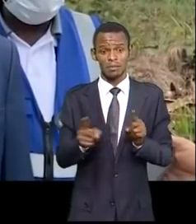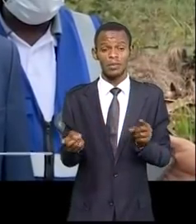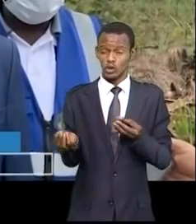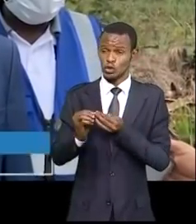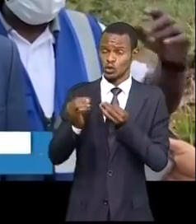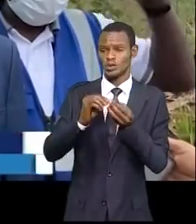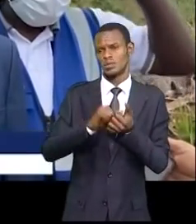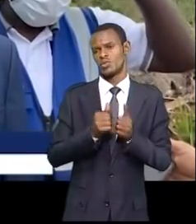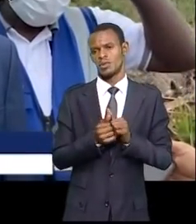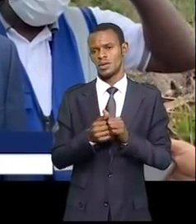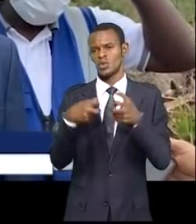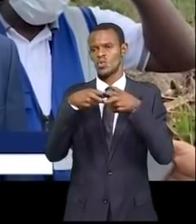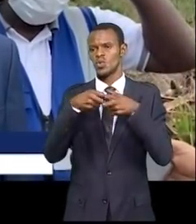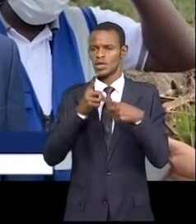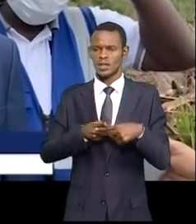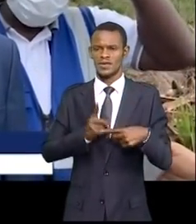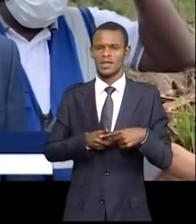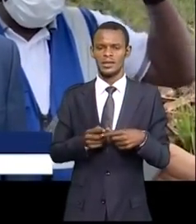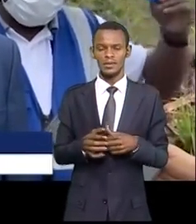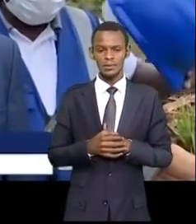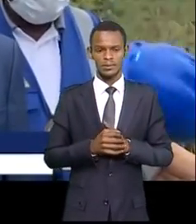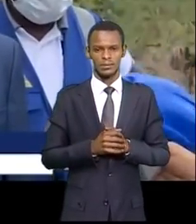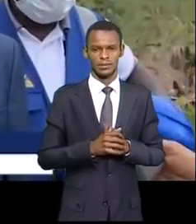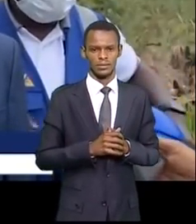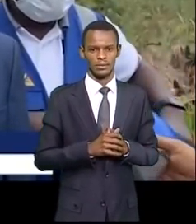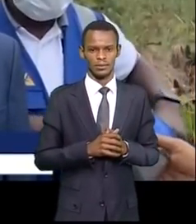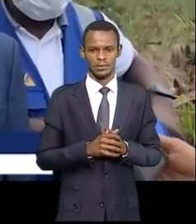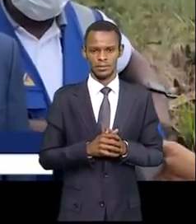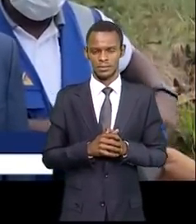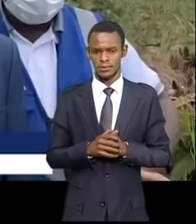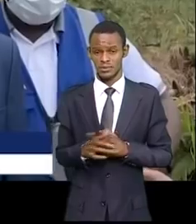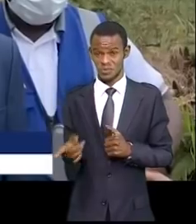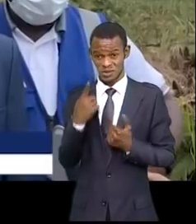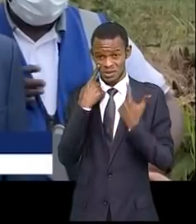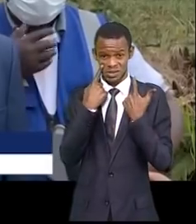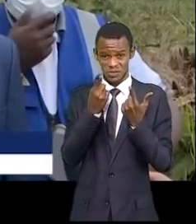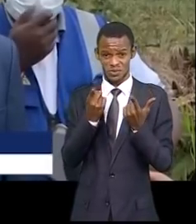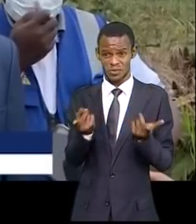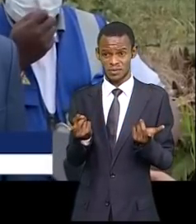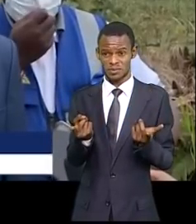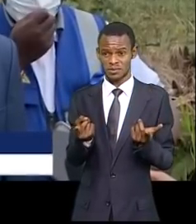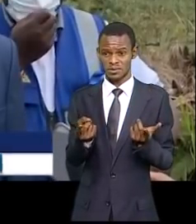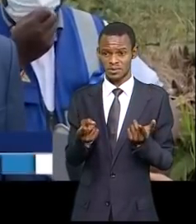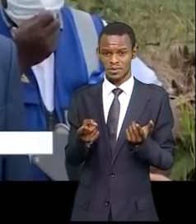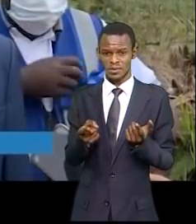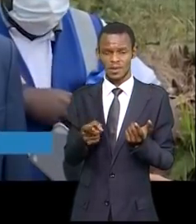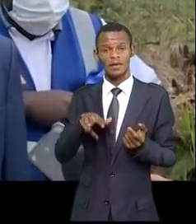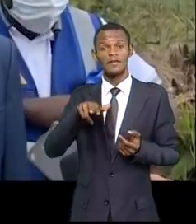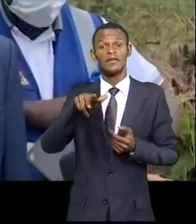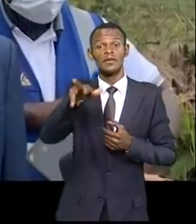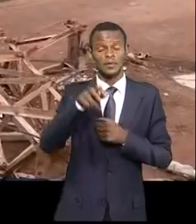vu le vol le conducteur de cuivre depuis la nuit d'hier donc c'est des choses que la semaine